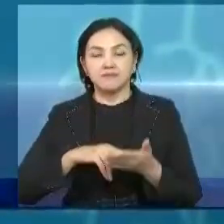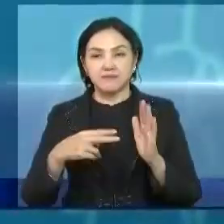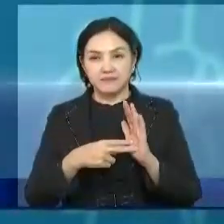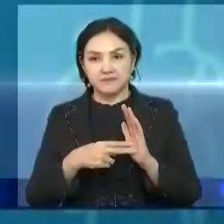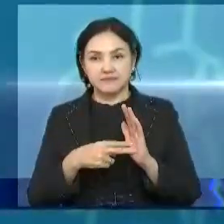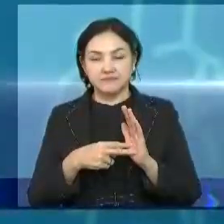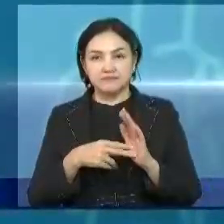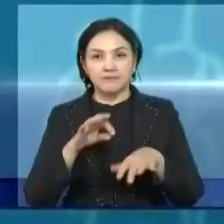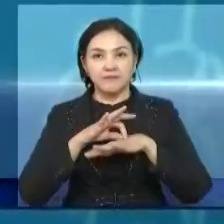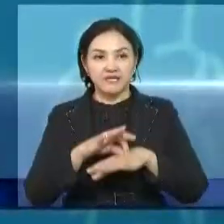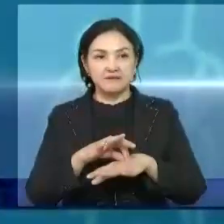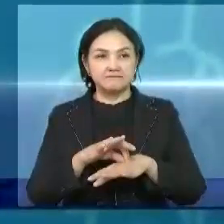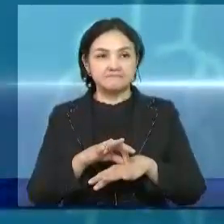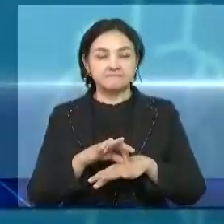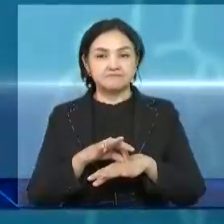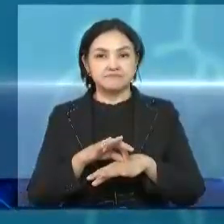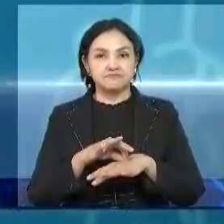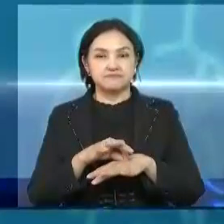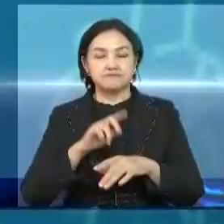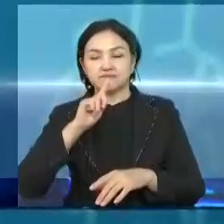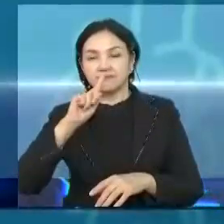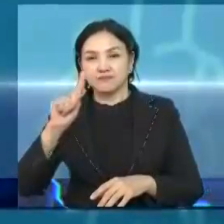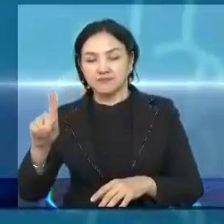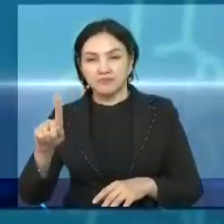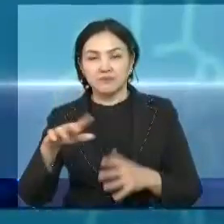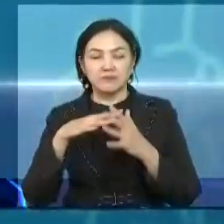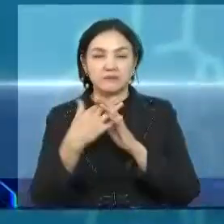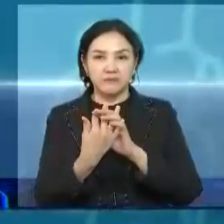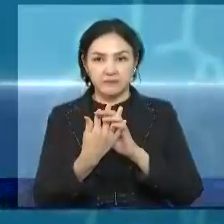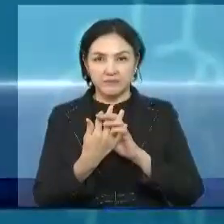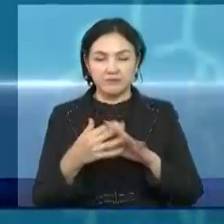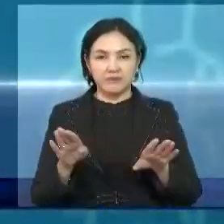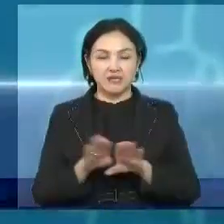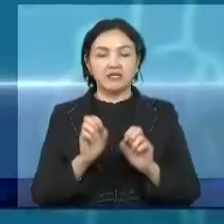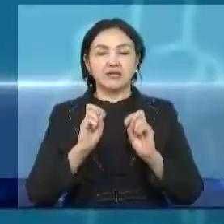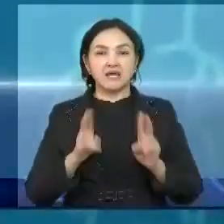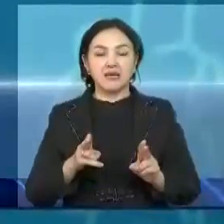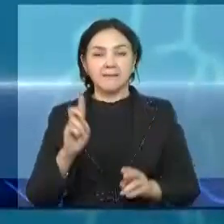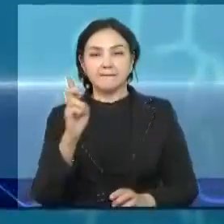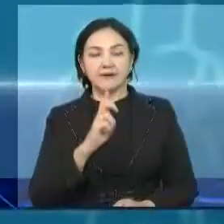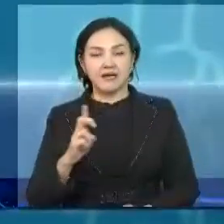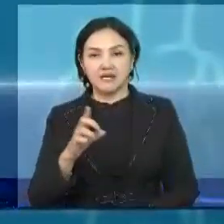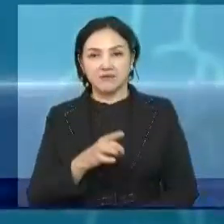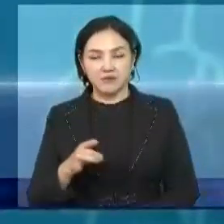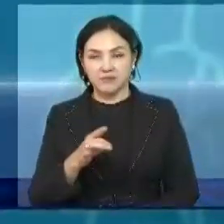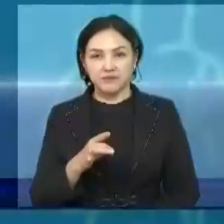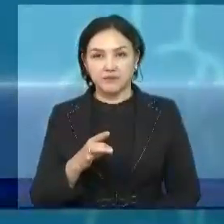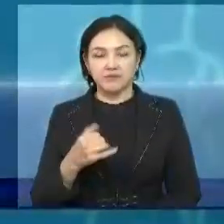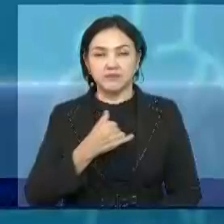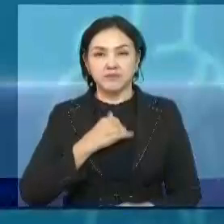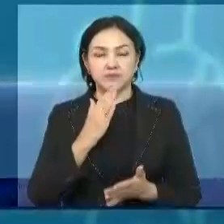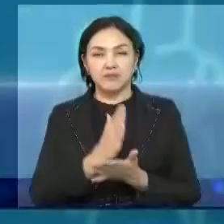планируем провести отдаленных селах, таких как в Байганинском районе, у